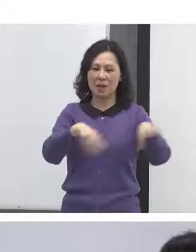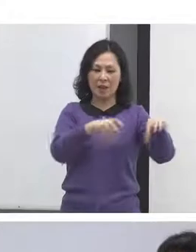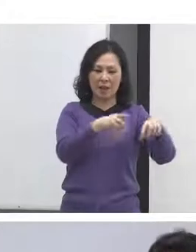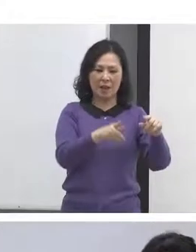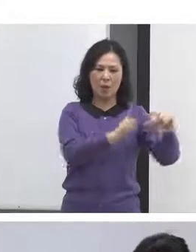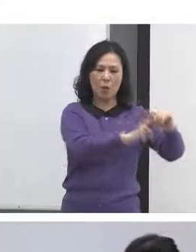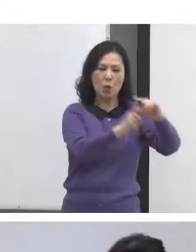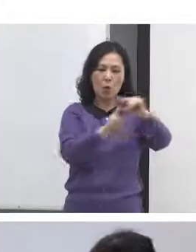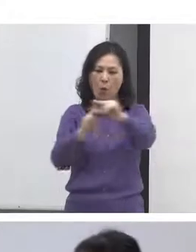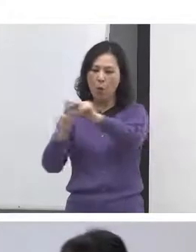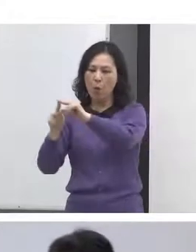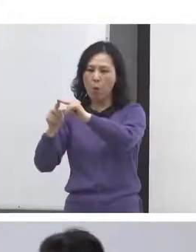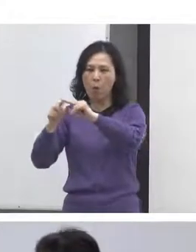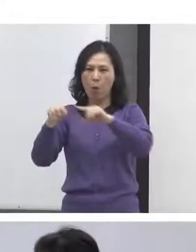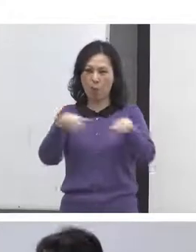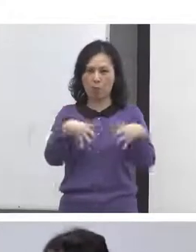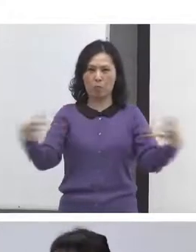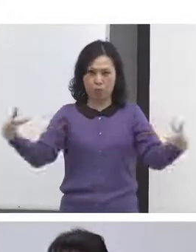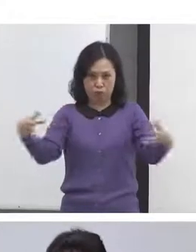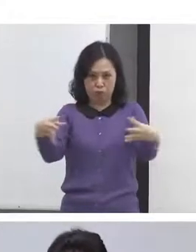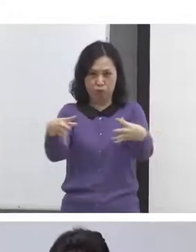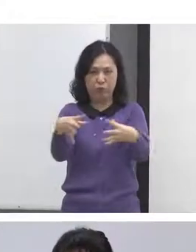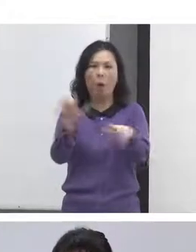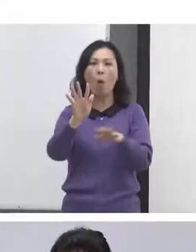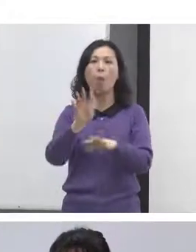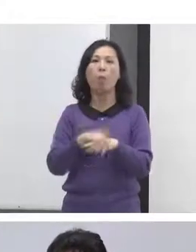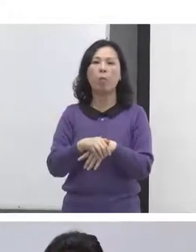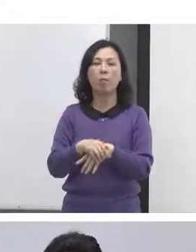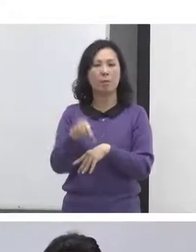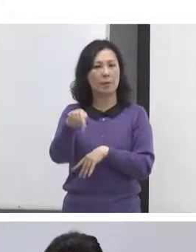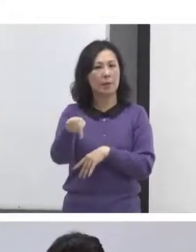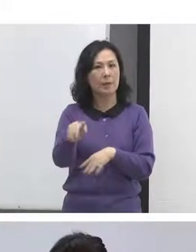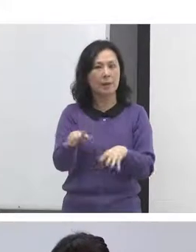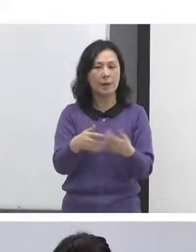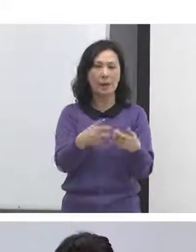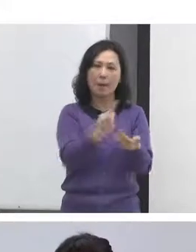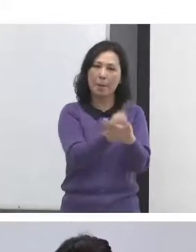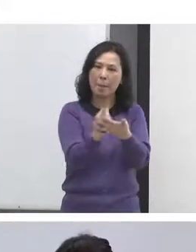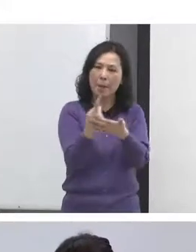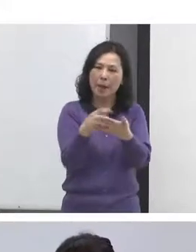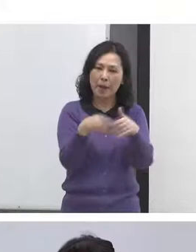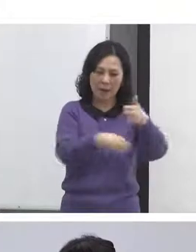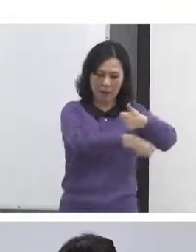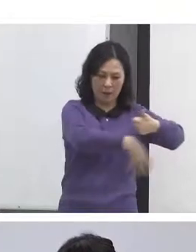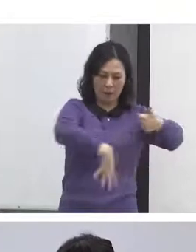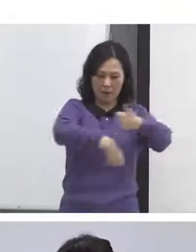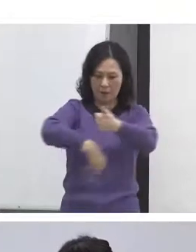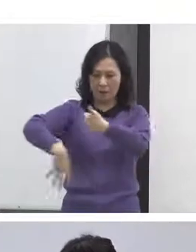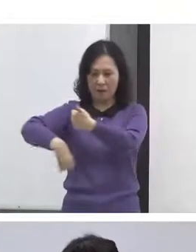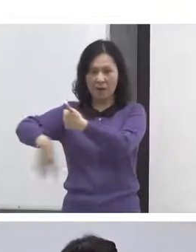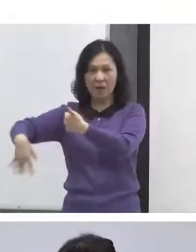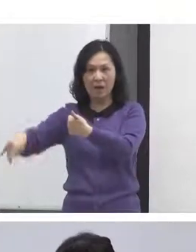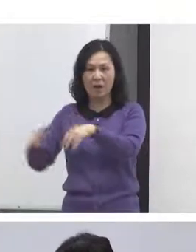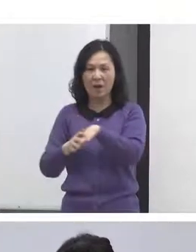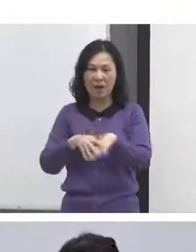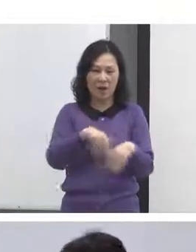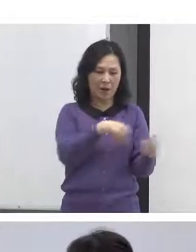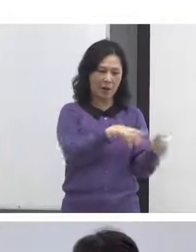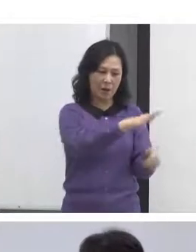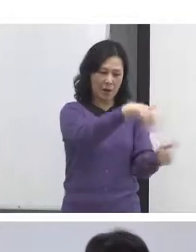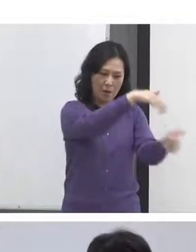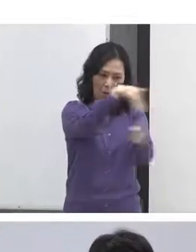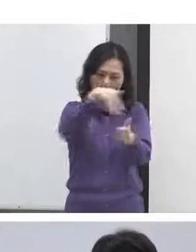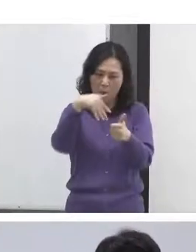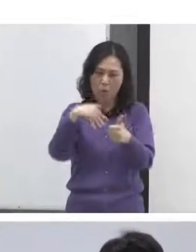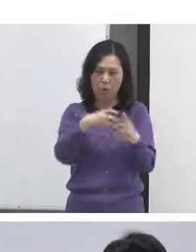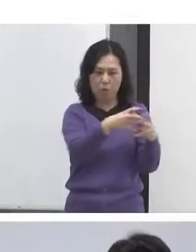个 teams 在这个中心里面，他们就是会这个每个组织自己他再会去动员他们周边的群众，